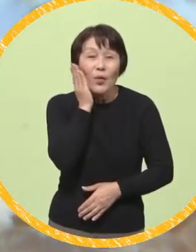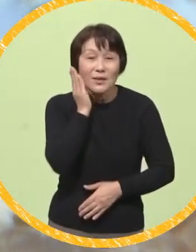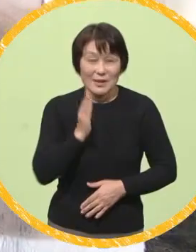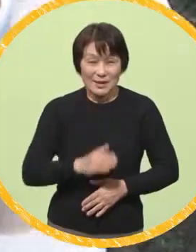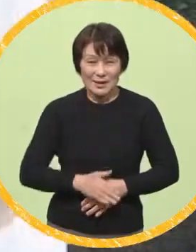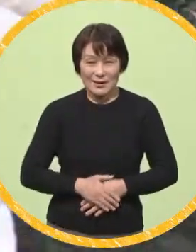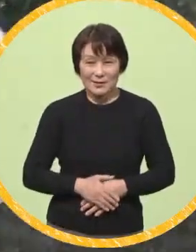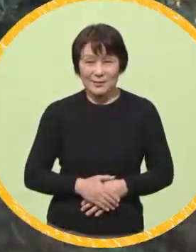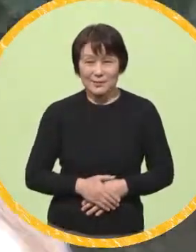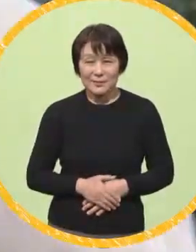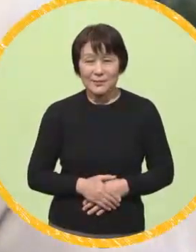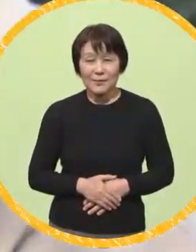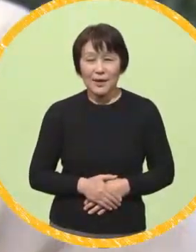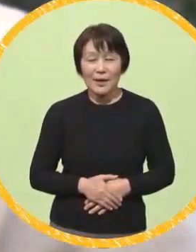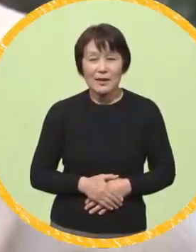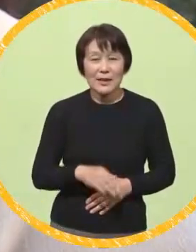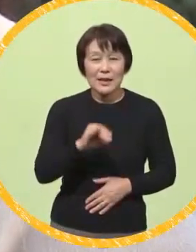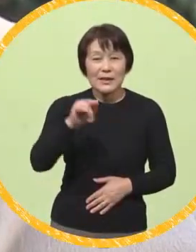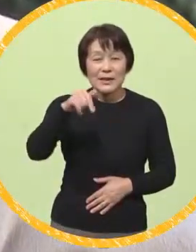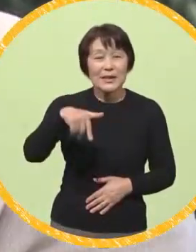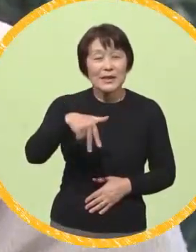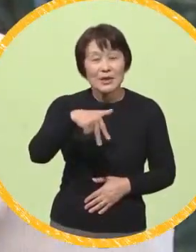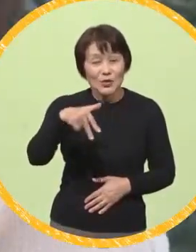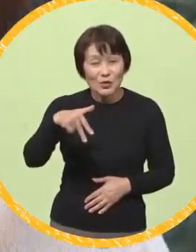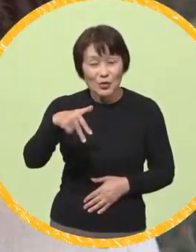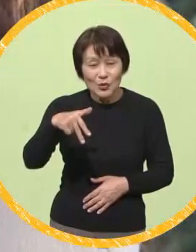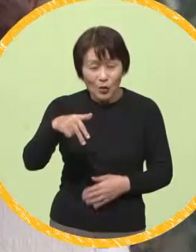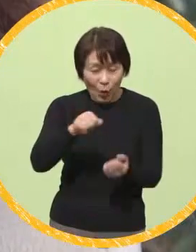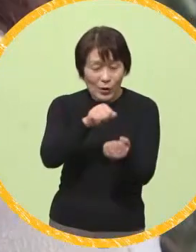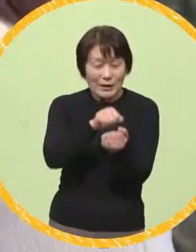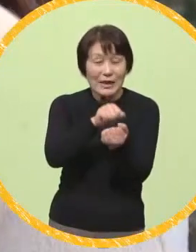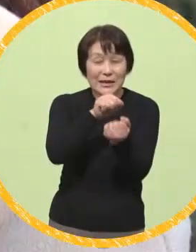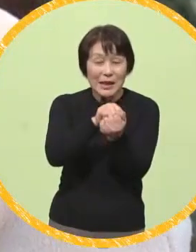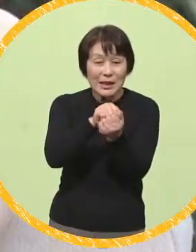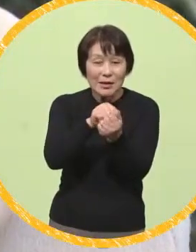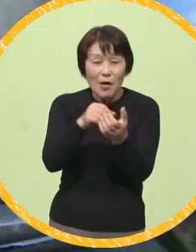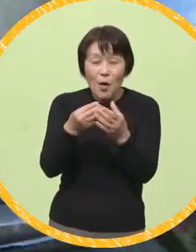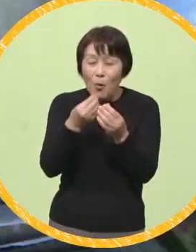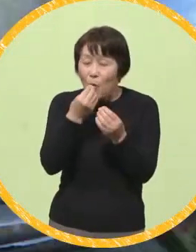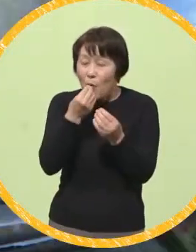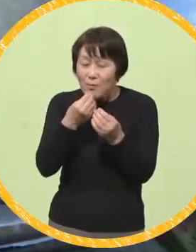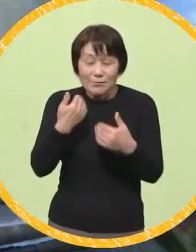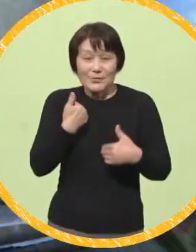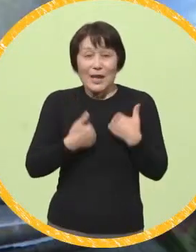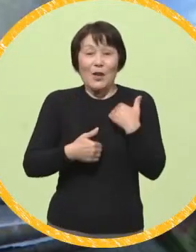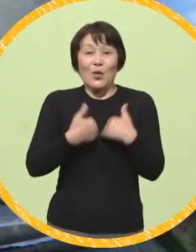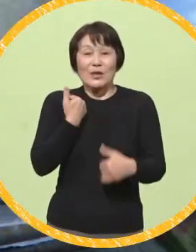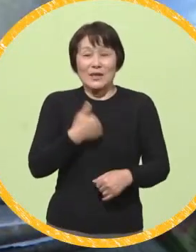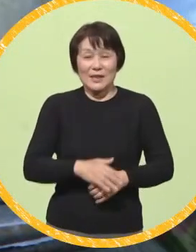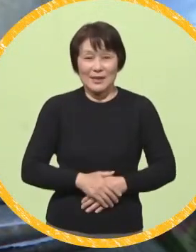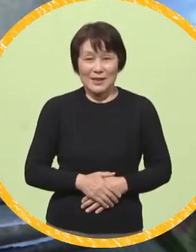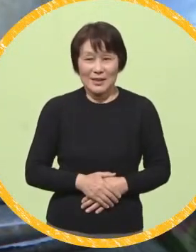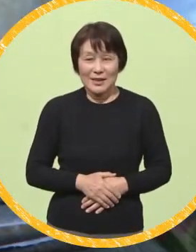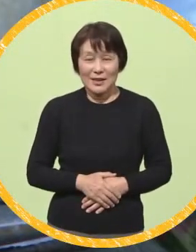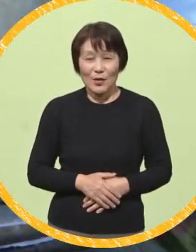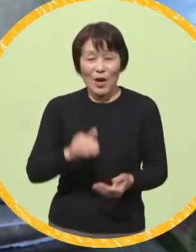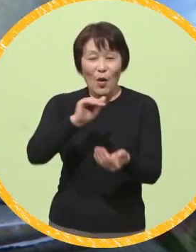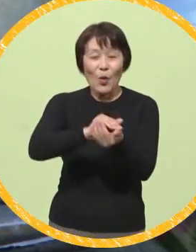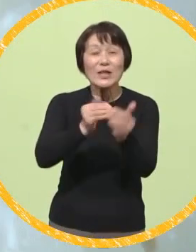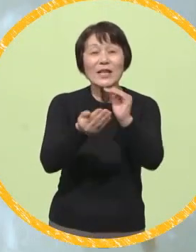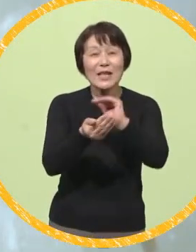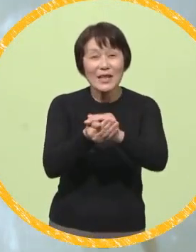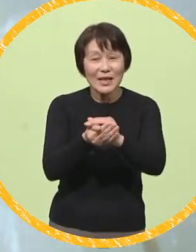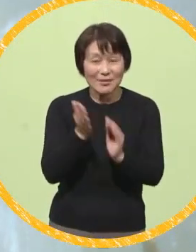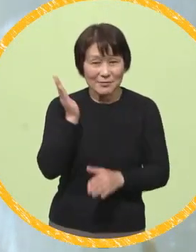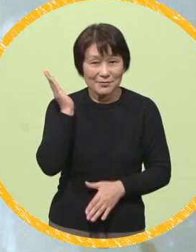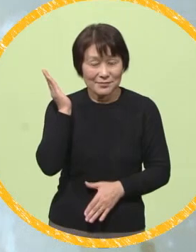うこのまろやかなチーズの口当たりとシャキシャキが楽しい、はい、 さあこれがね、うん、オリーブご飯のおにぎりなん